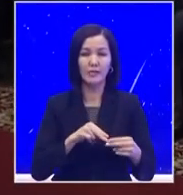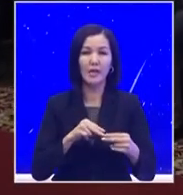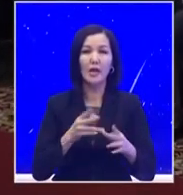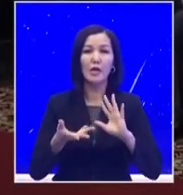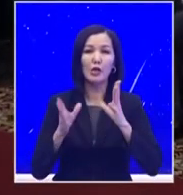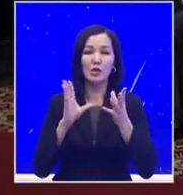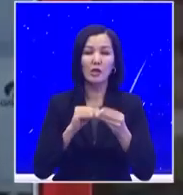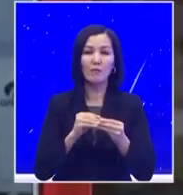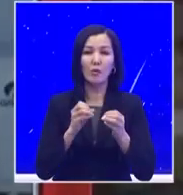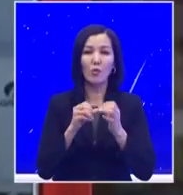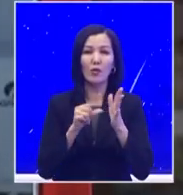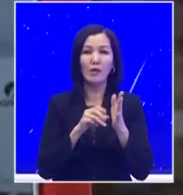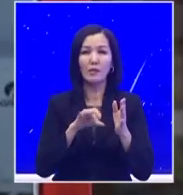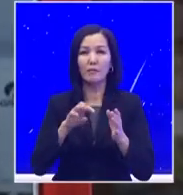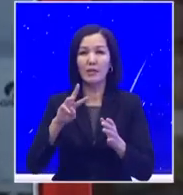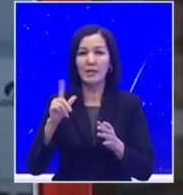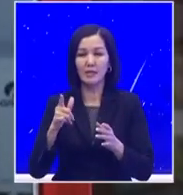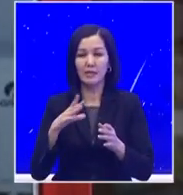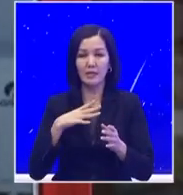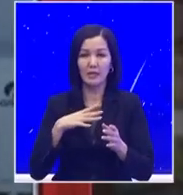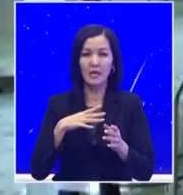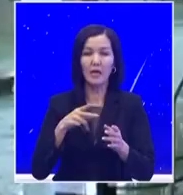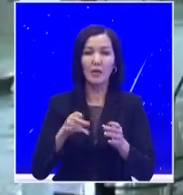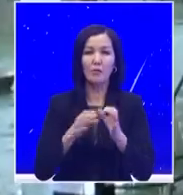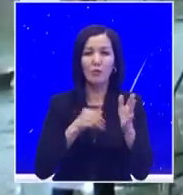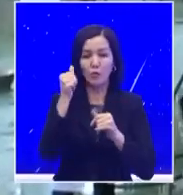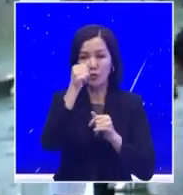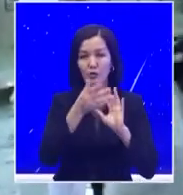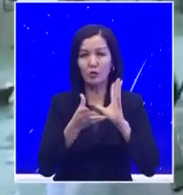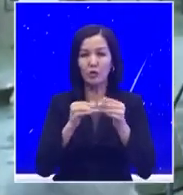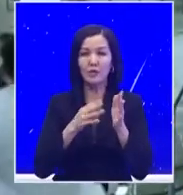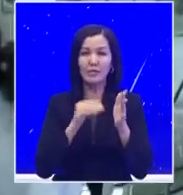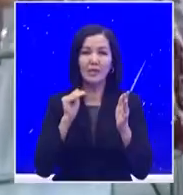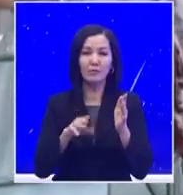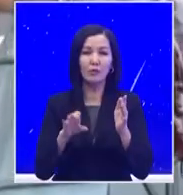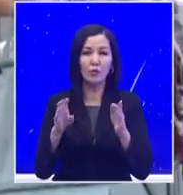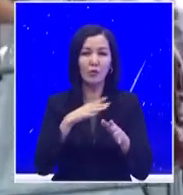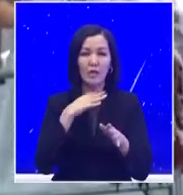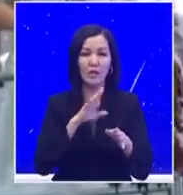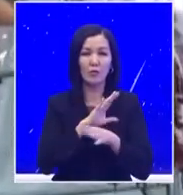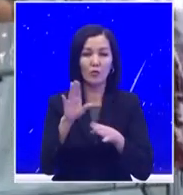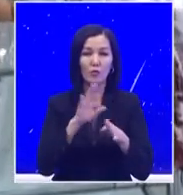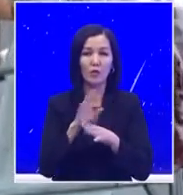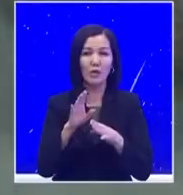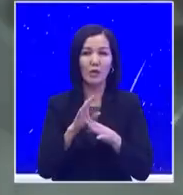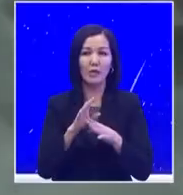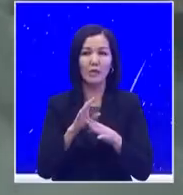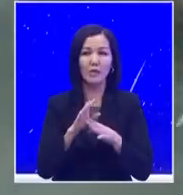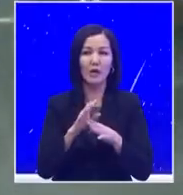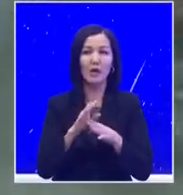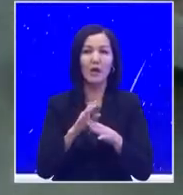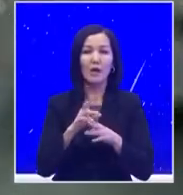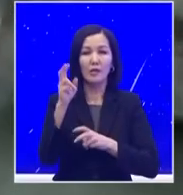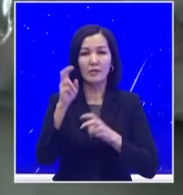жалпы көлемі 16 миллиардқа таяған. 2019 жылы ауданда 8 мың тонна ет өндіруге қауқарлы Империя Фуд